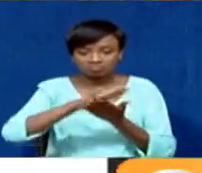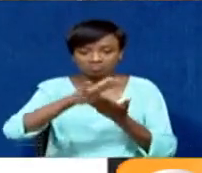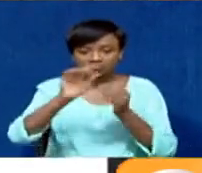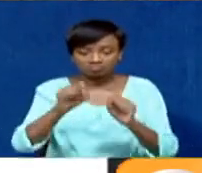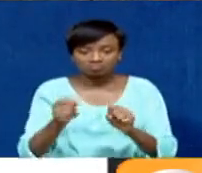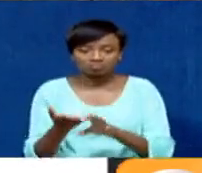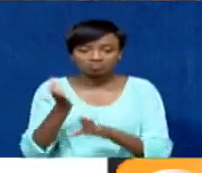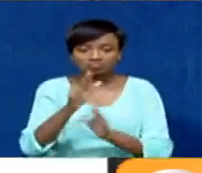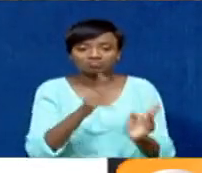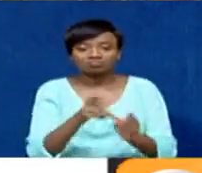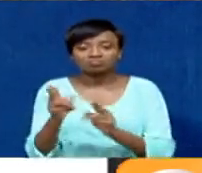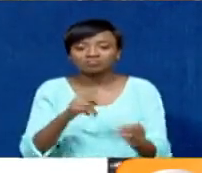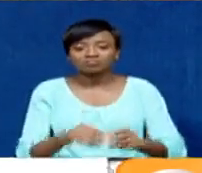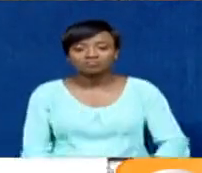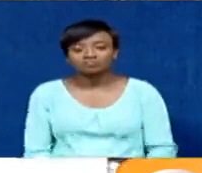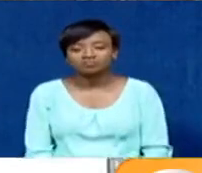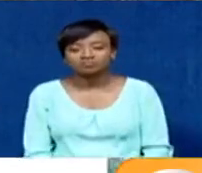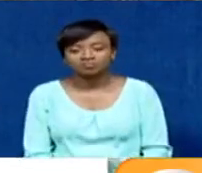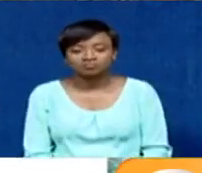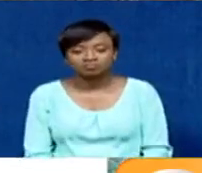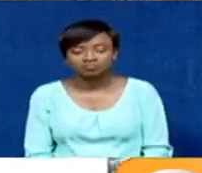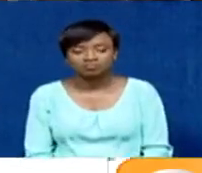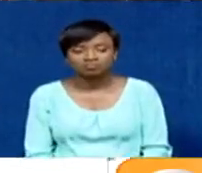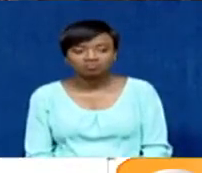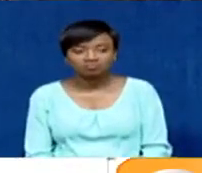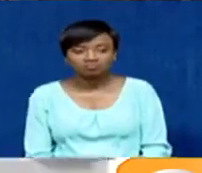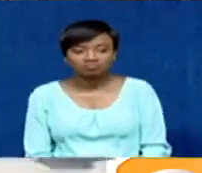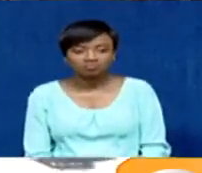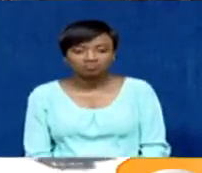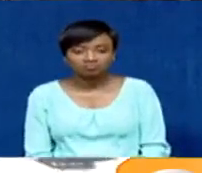kurejea kwenye biashara zao. Chemutai Goin, runinga ya Citizen, Nairobi.